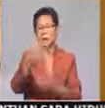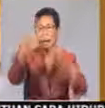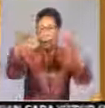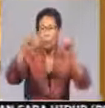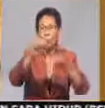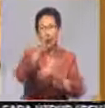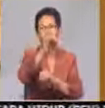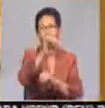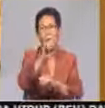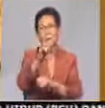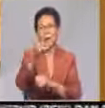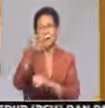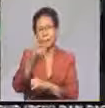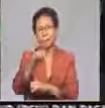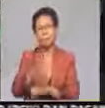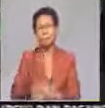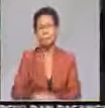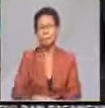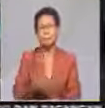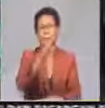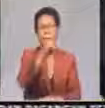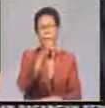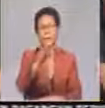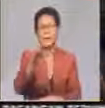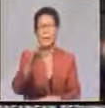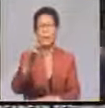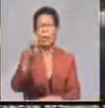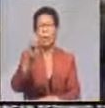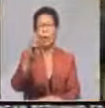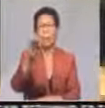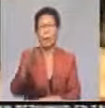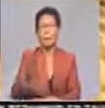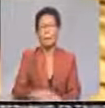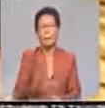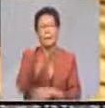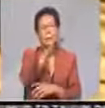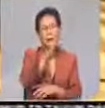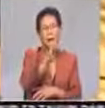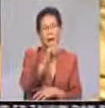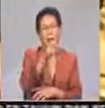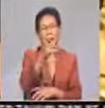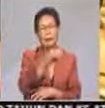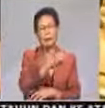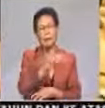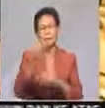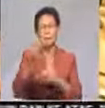Yadim Nik Omar Nik Aziz. Program anjuran Yayasan Dakwah Islamiah Yadim dan Majlis